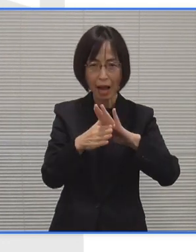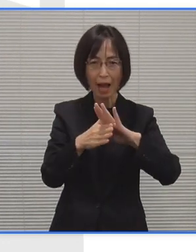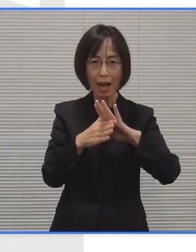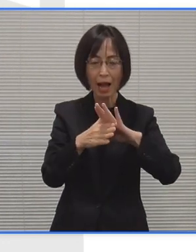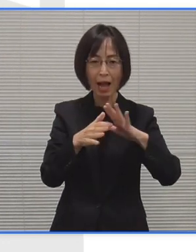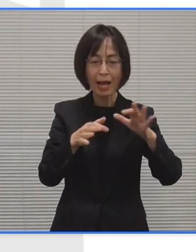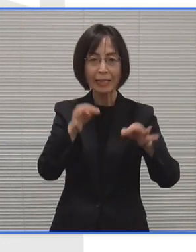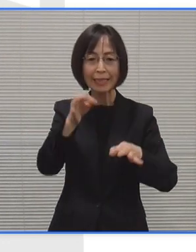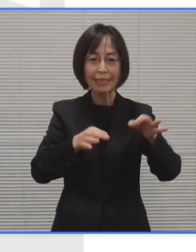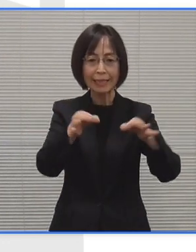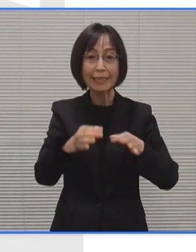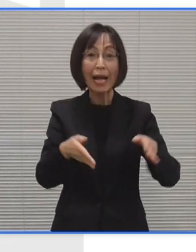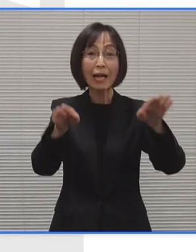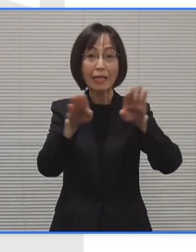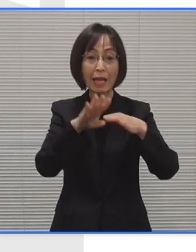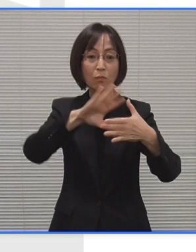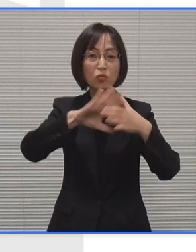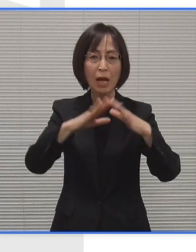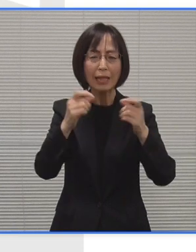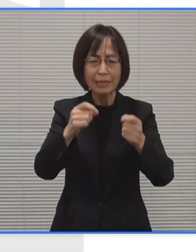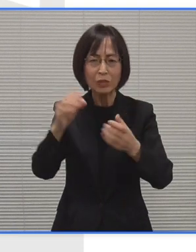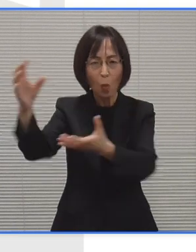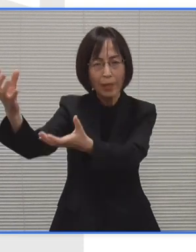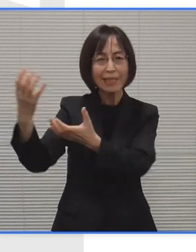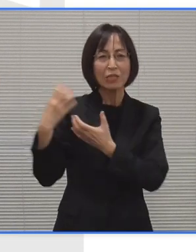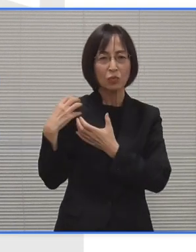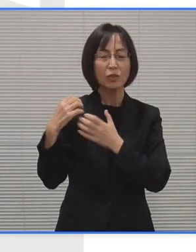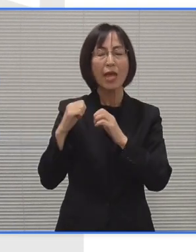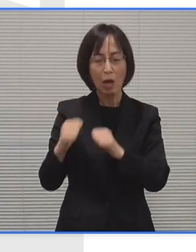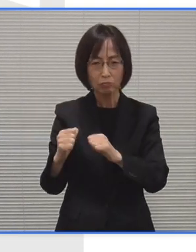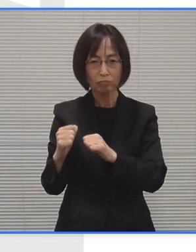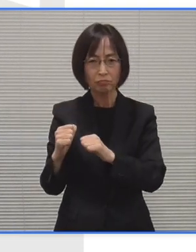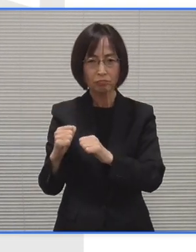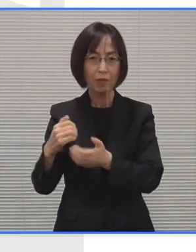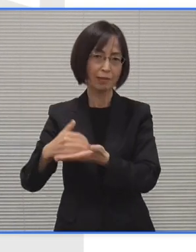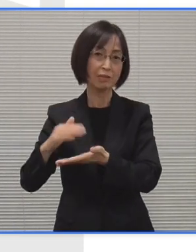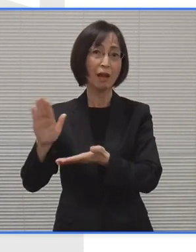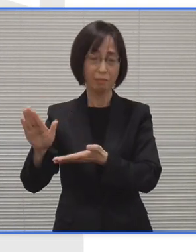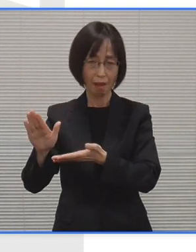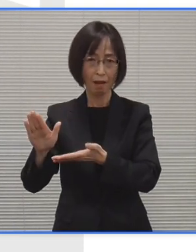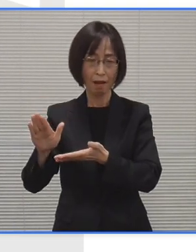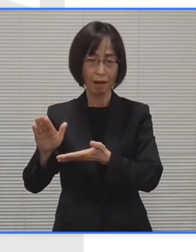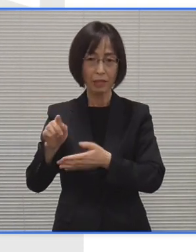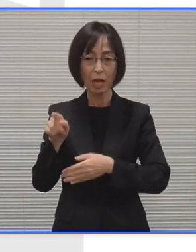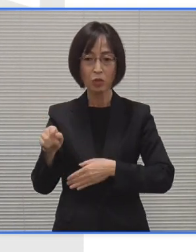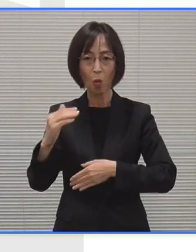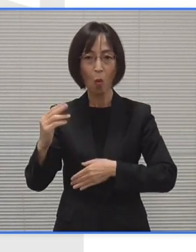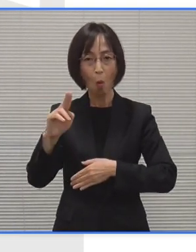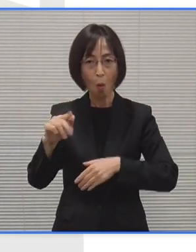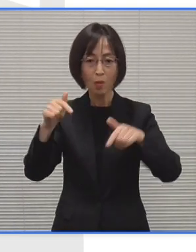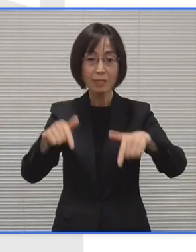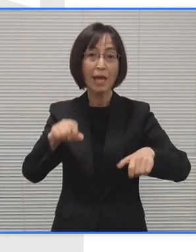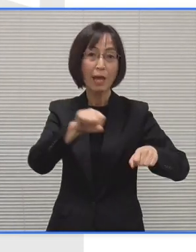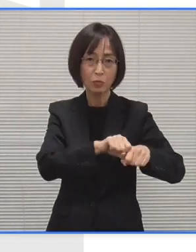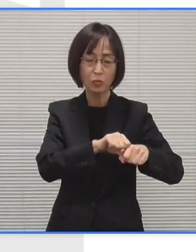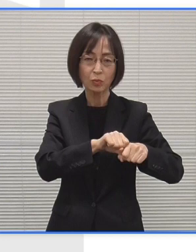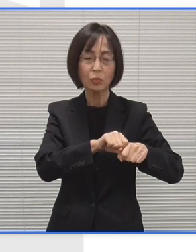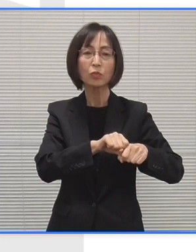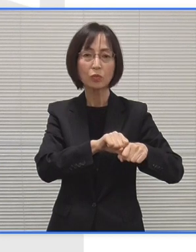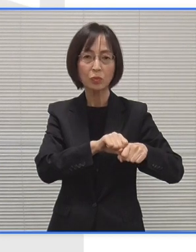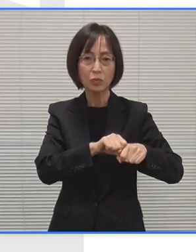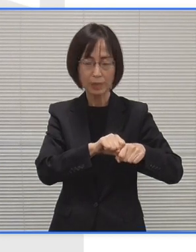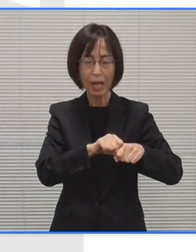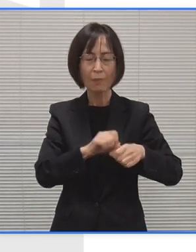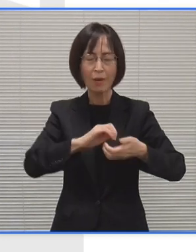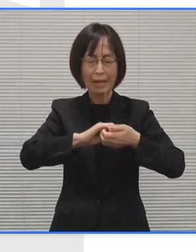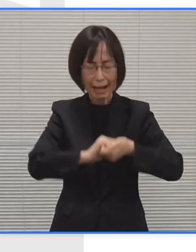かり引き継いでいきますということ、またそごう・西武というものを必ず再生